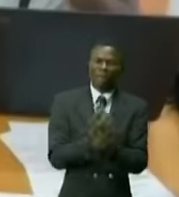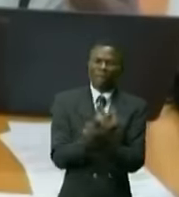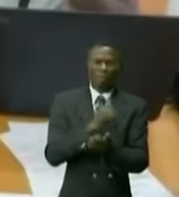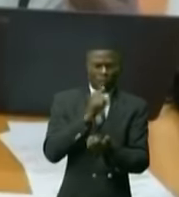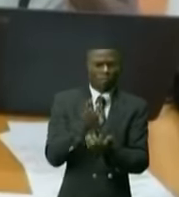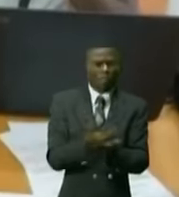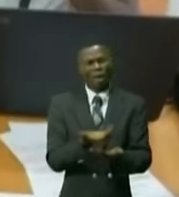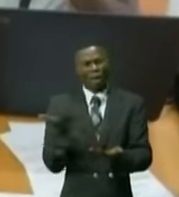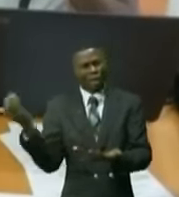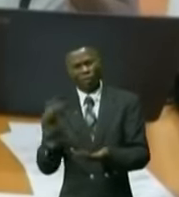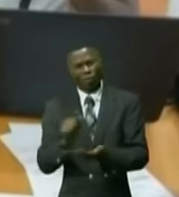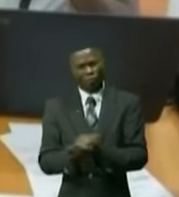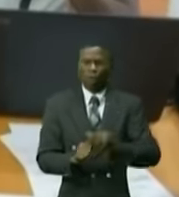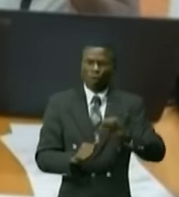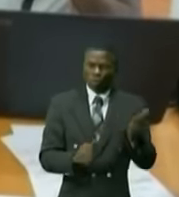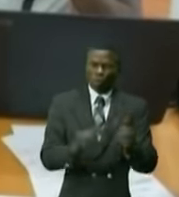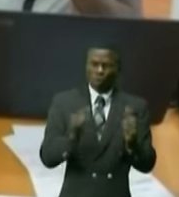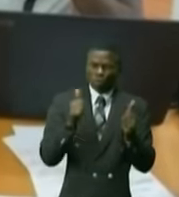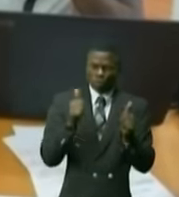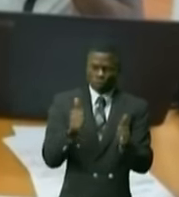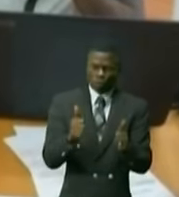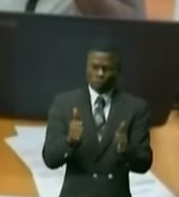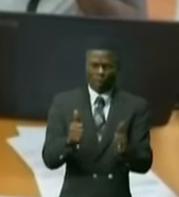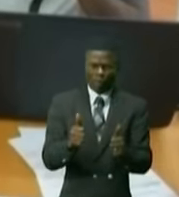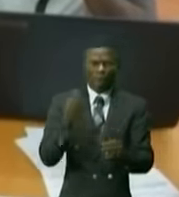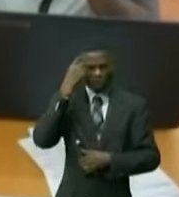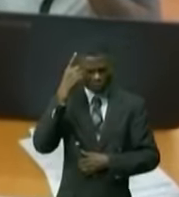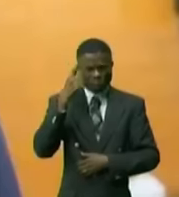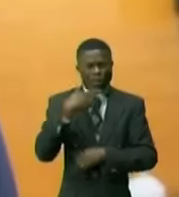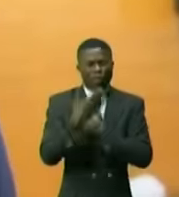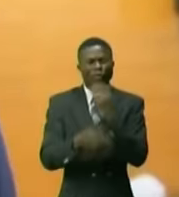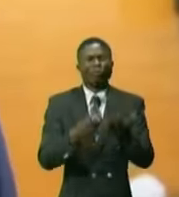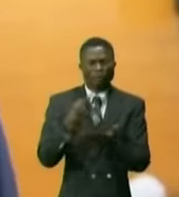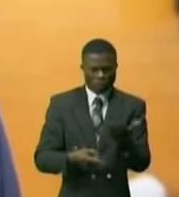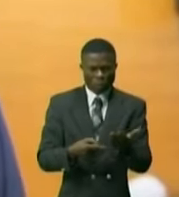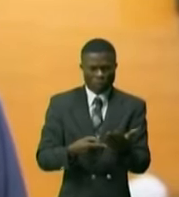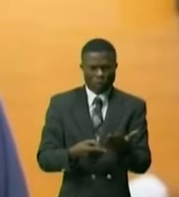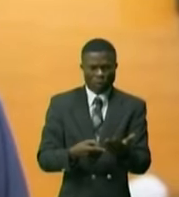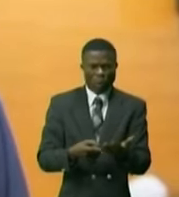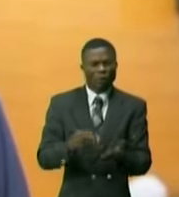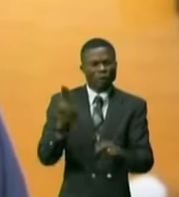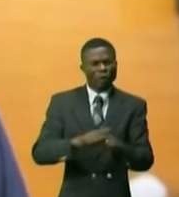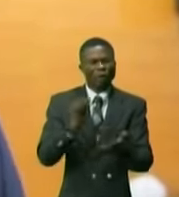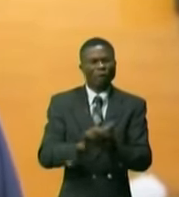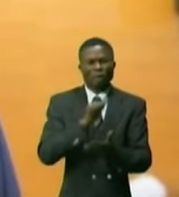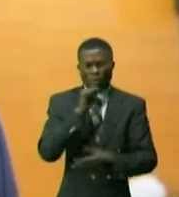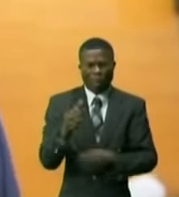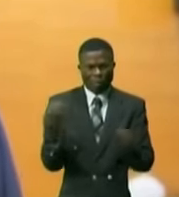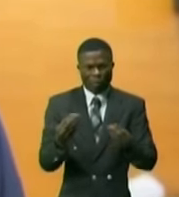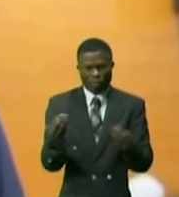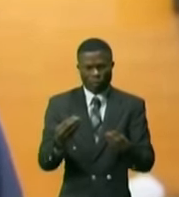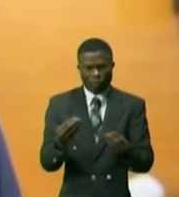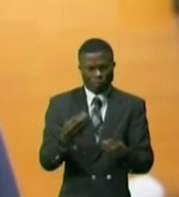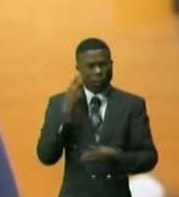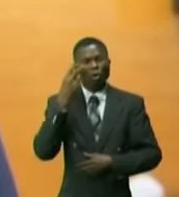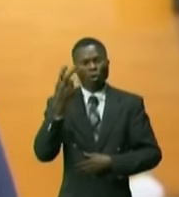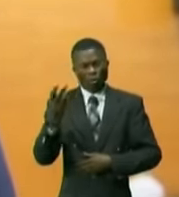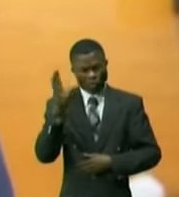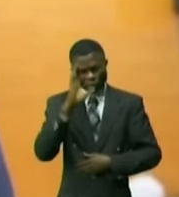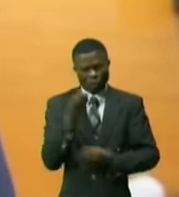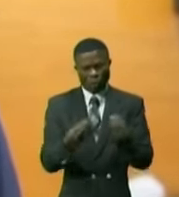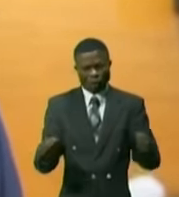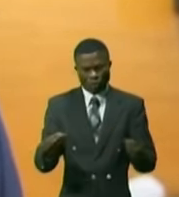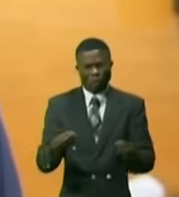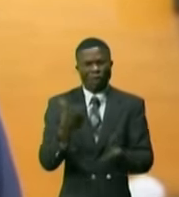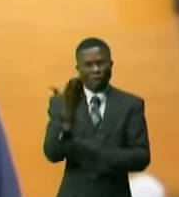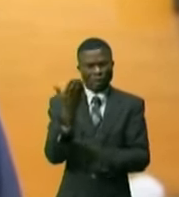les éliminer. Ceux qui sont d'actualité, on doit comprendre ce qui se passe, pourquoi ils ne l'ont pas mis en œuvre. Et on va apprécier donc sur ça, faire